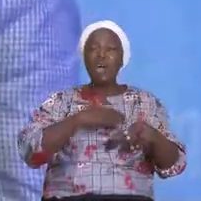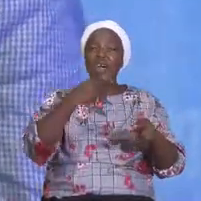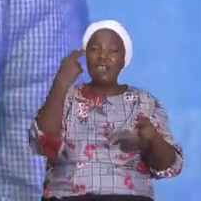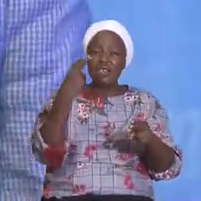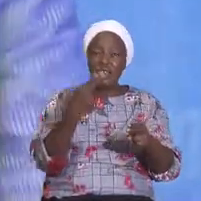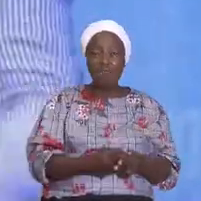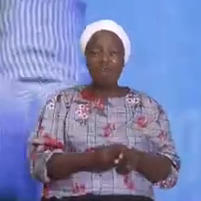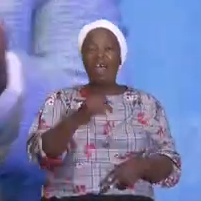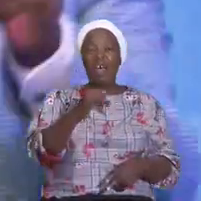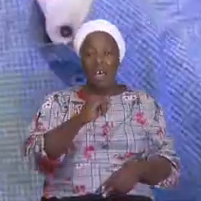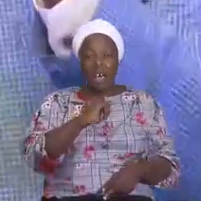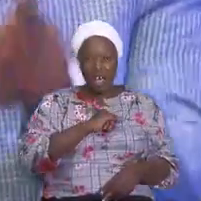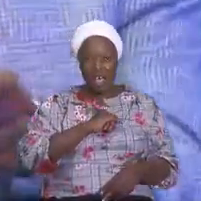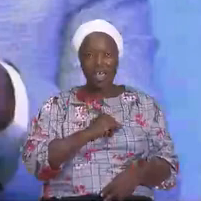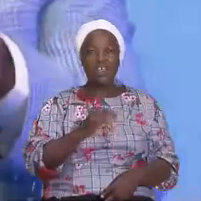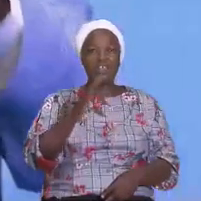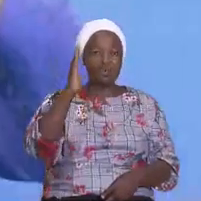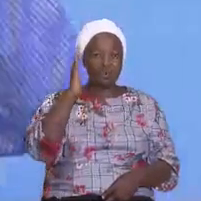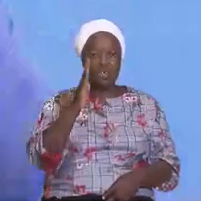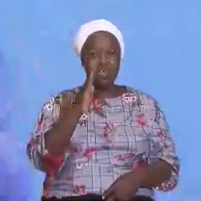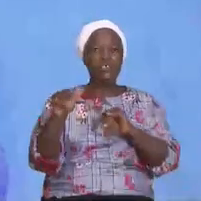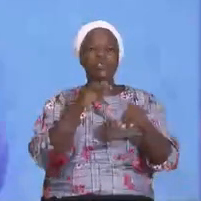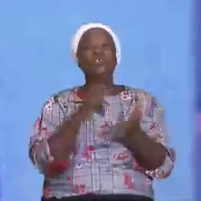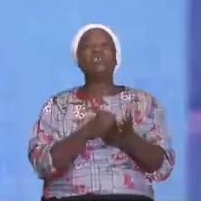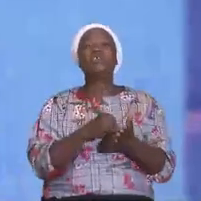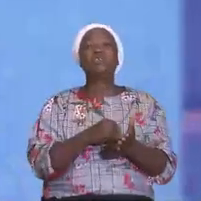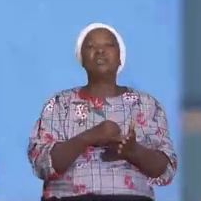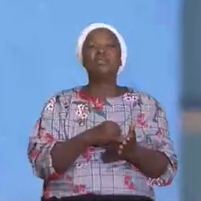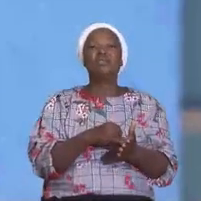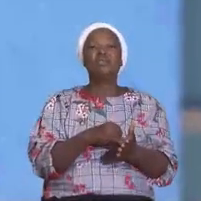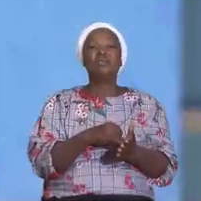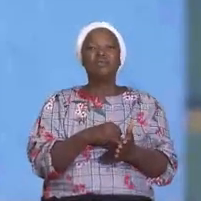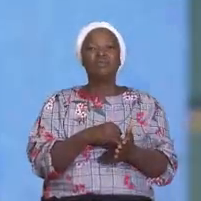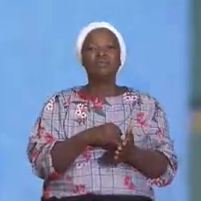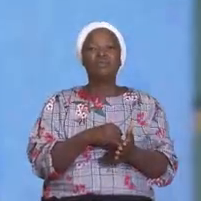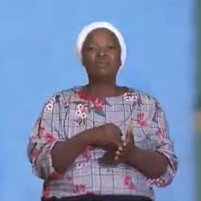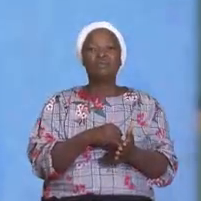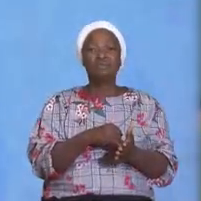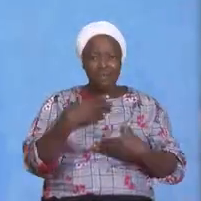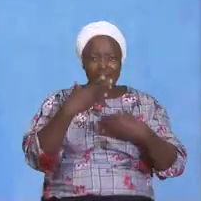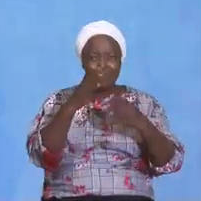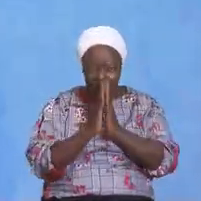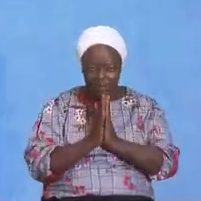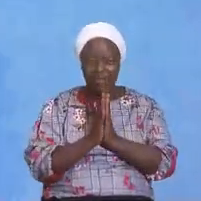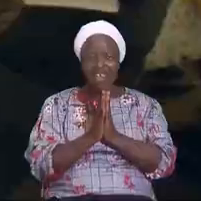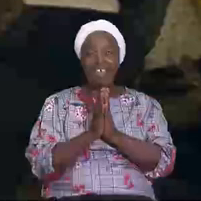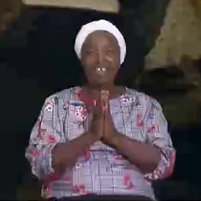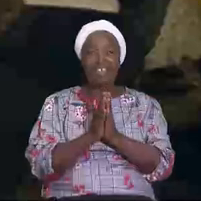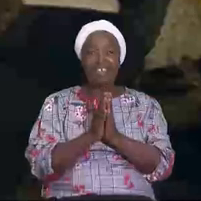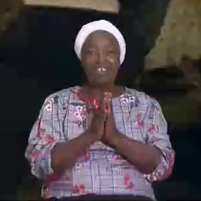vous demandez quelque chose en mon nom, je le ferai.